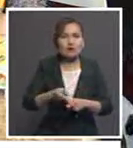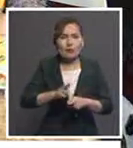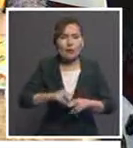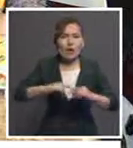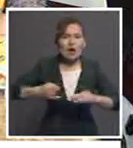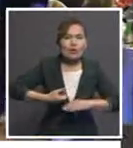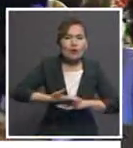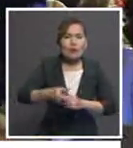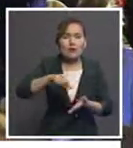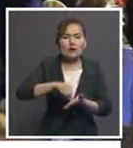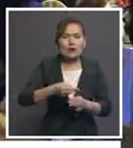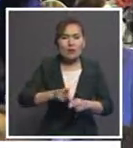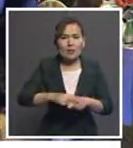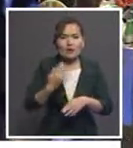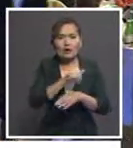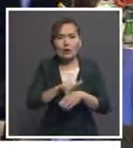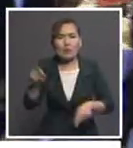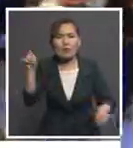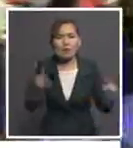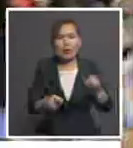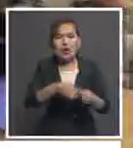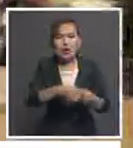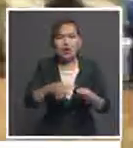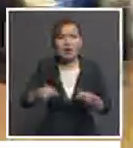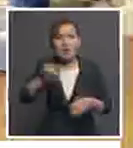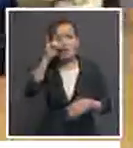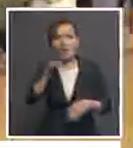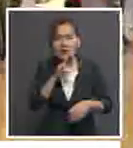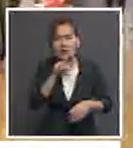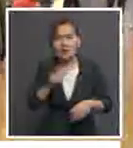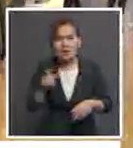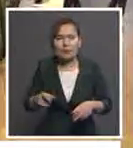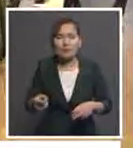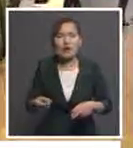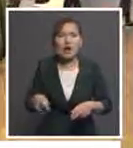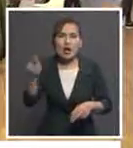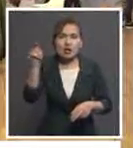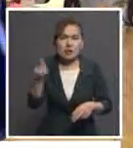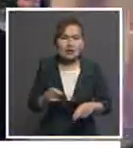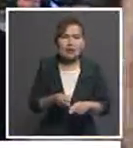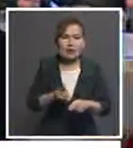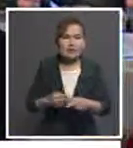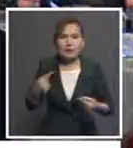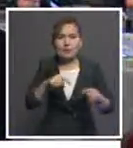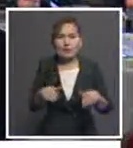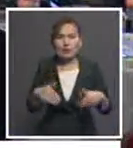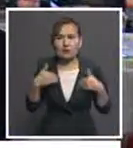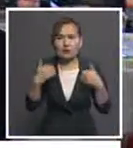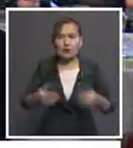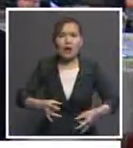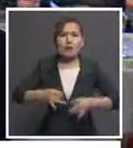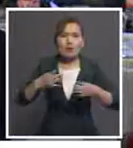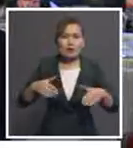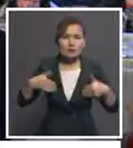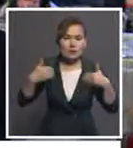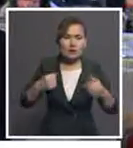Австрия, Германия, Норвегия, яғни қарт құрлықтың түкпір-түкпірінде тұратын бауырлары, құрбылары, туыстары жиналды. Тойларың құтты болсын,